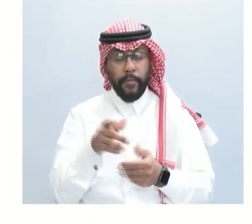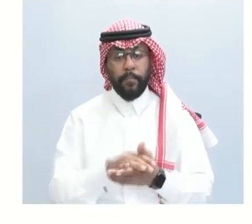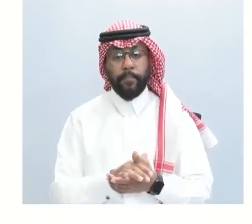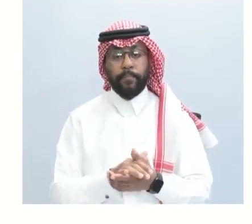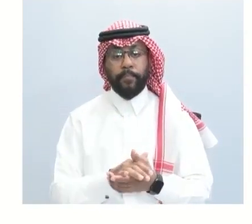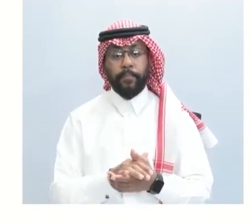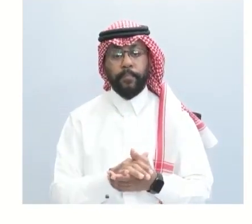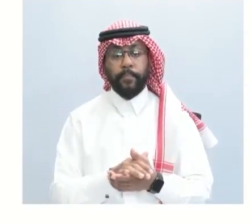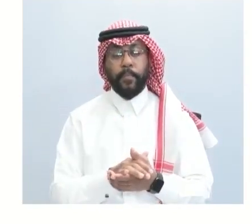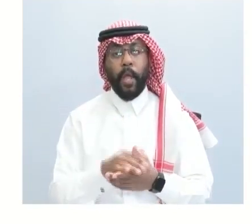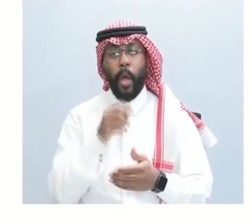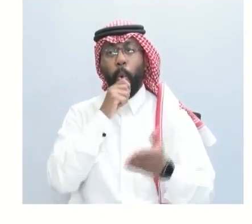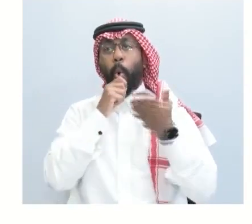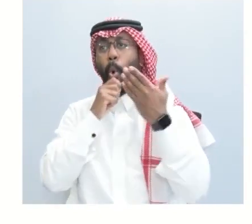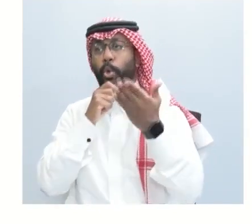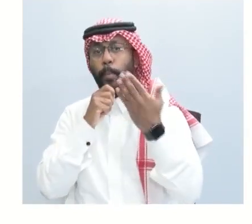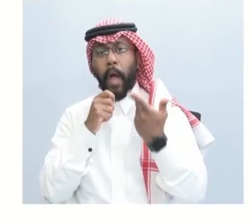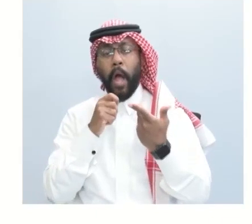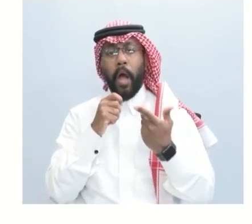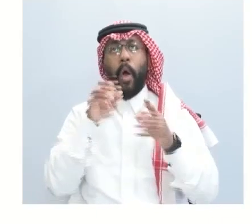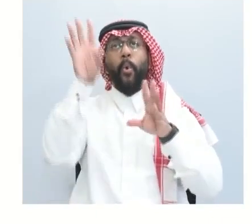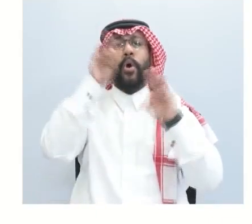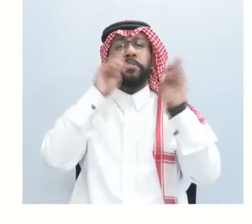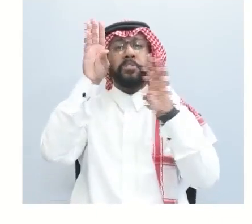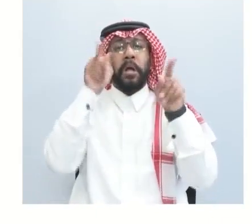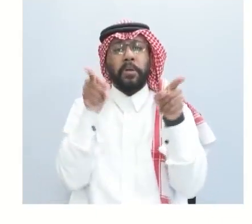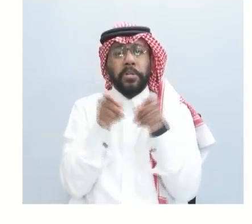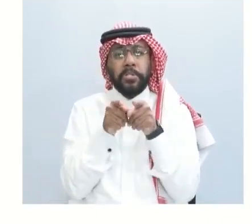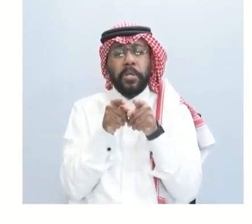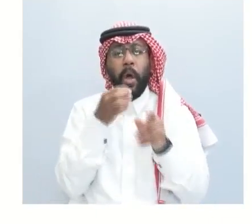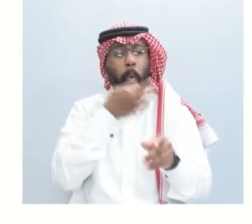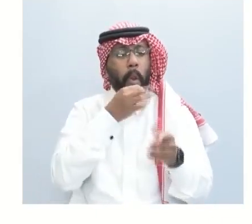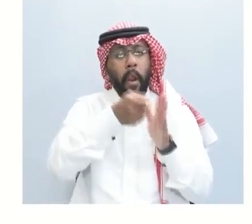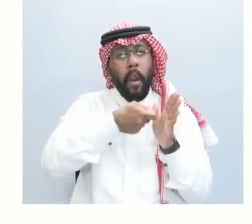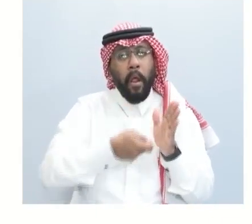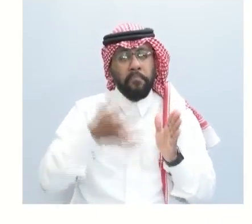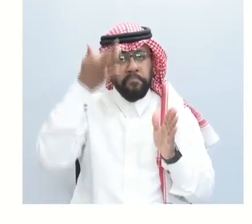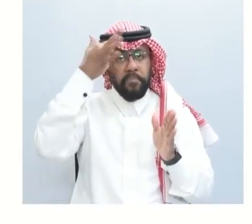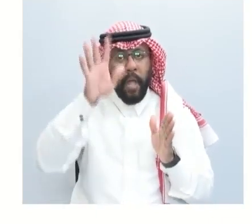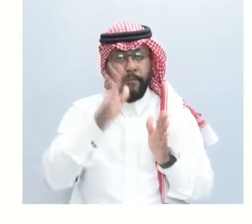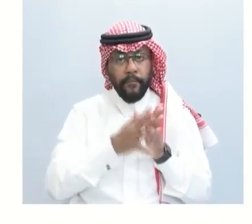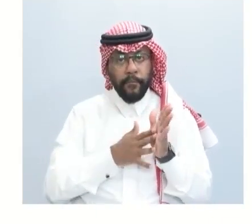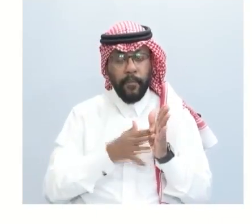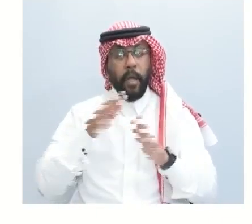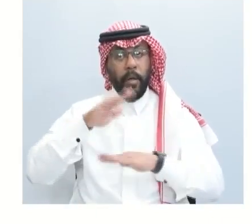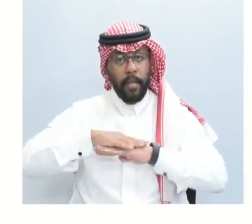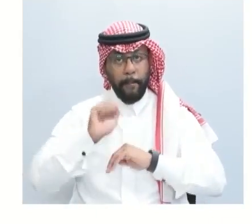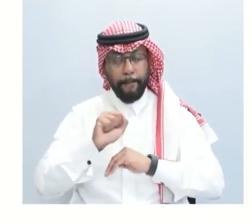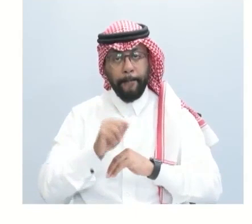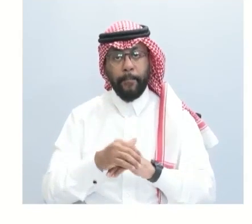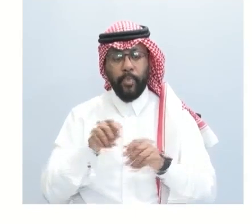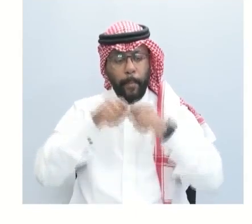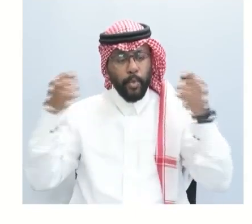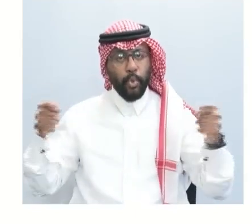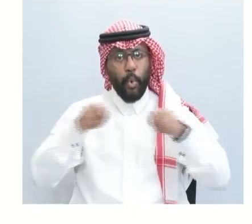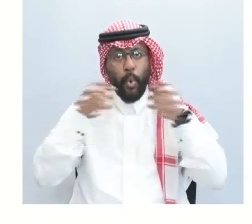شعر او خطبه او قصه قصيره او مقاله الى اخره اي نص من النصوص الادبيه من احدى الصحف